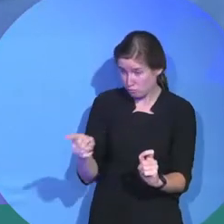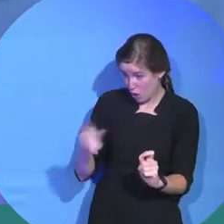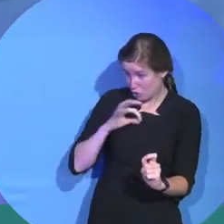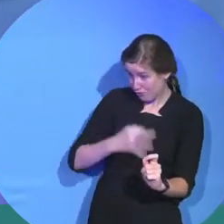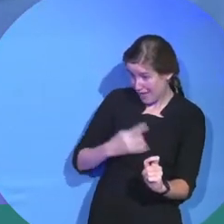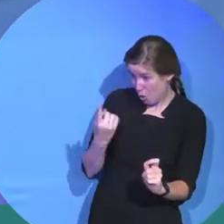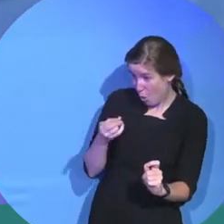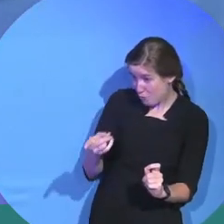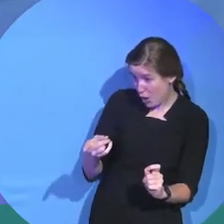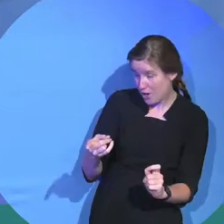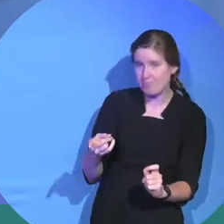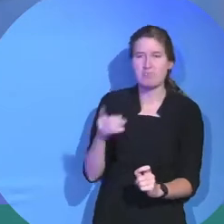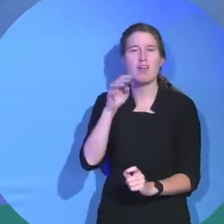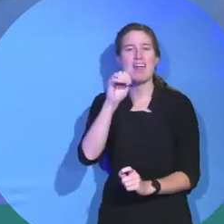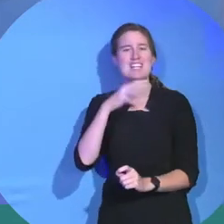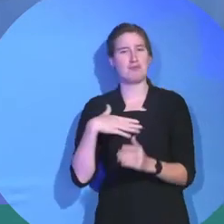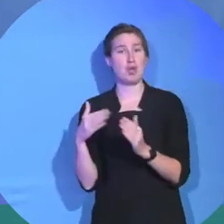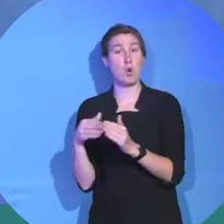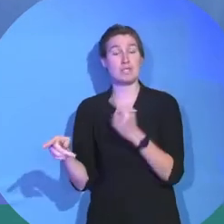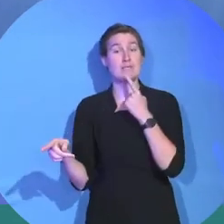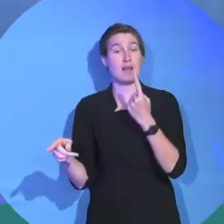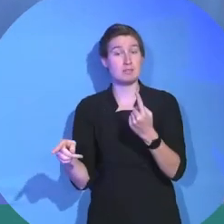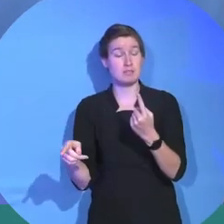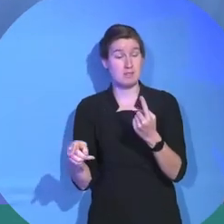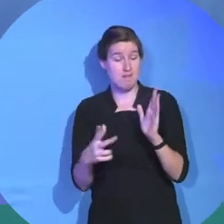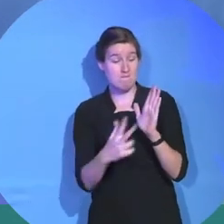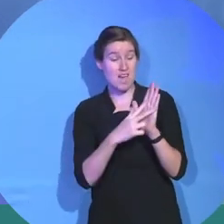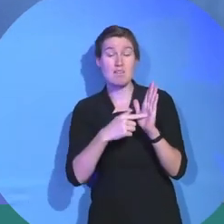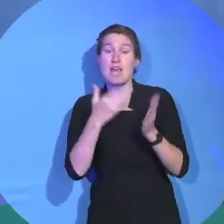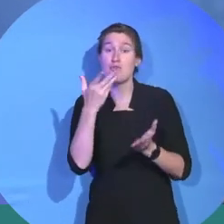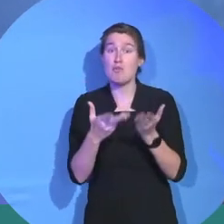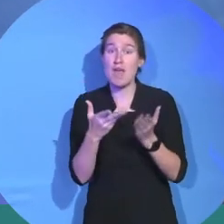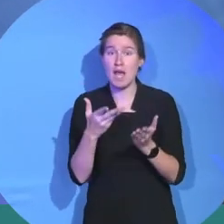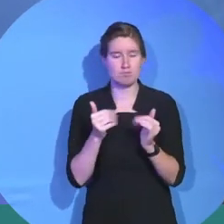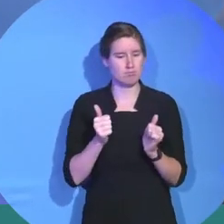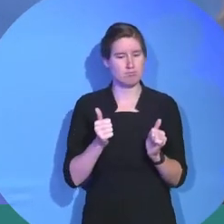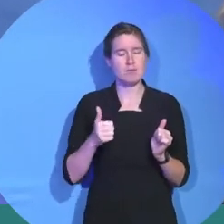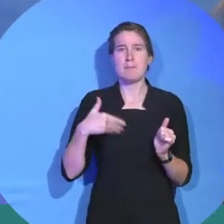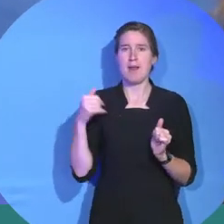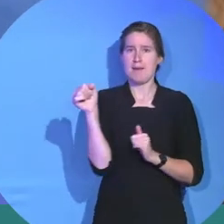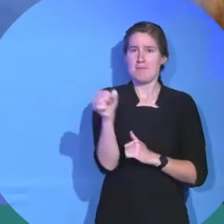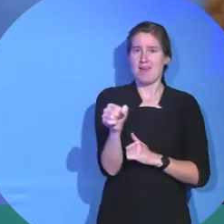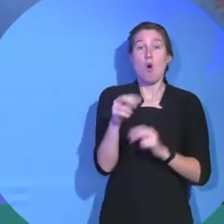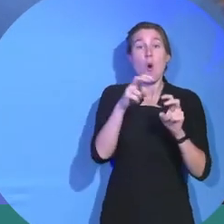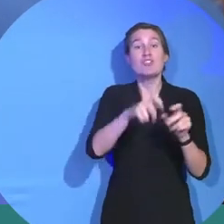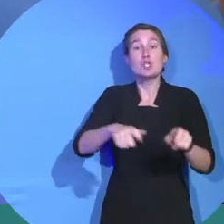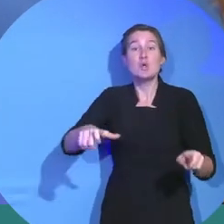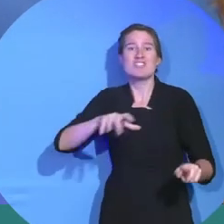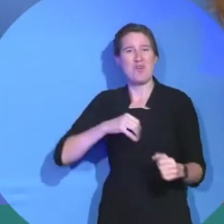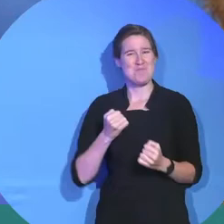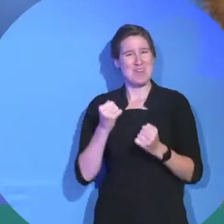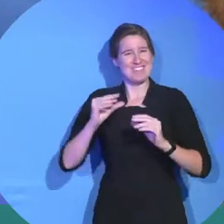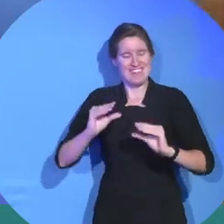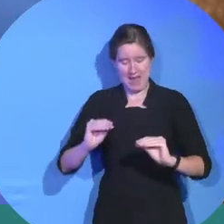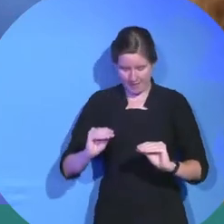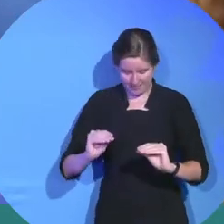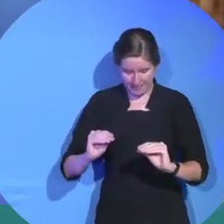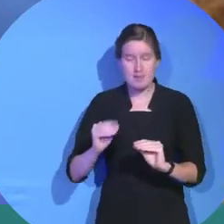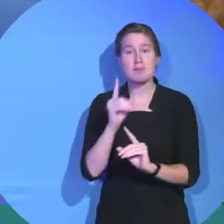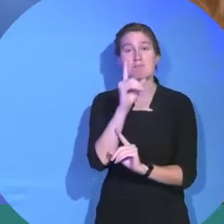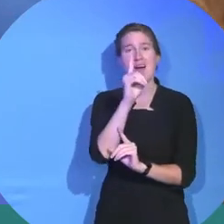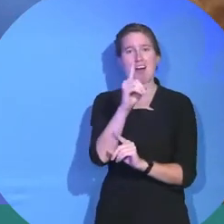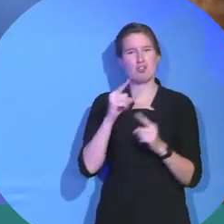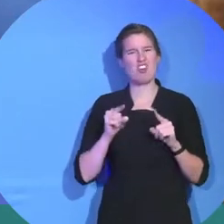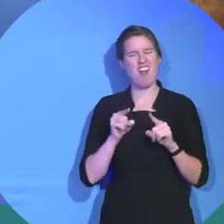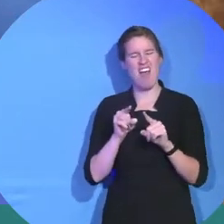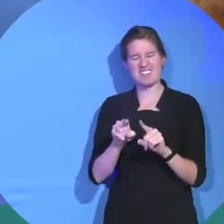Nou, we waren sowieso heel blij dat de wet geëvalueerd werd. Mm-hmm. Het is ook grondig gedaan door onderzoekers. Tenminste, die hebben hun best gedaan. En tegelijkertijd zijn we